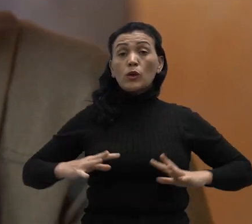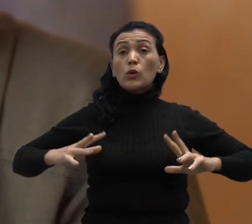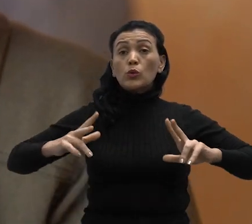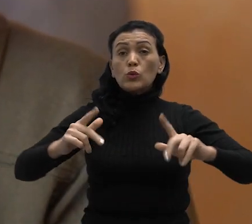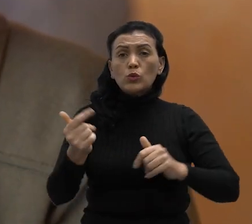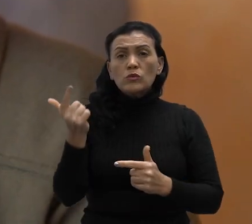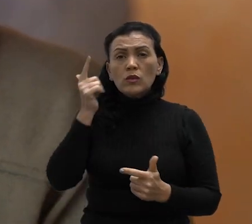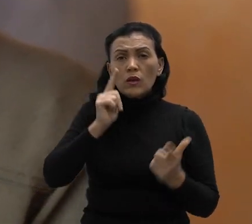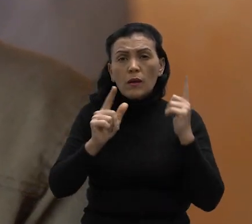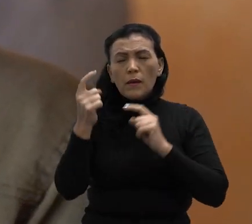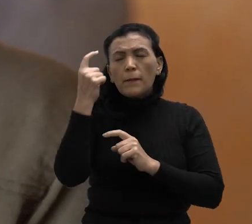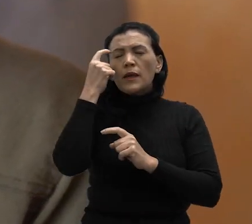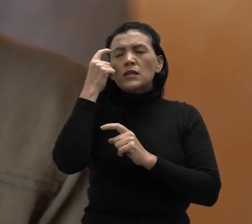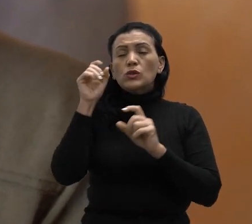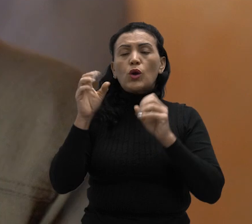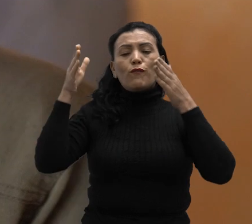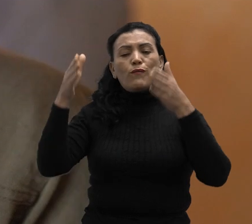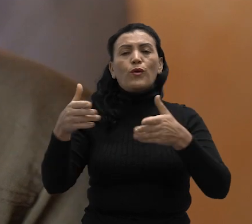بس.